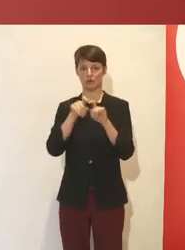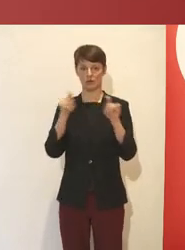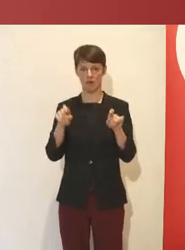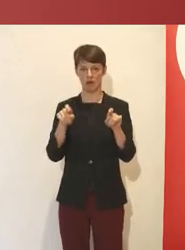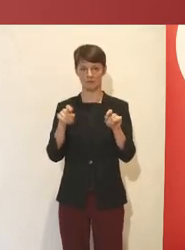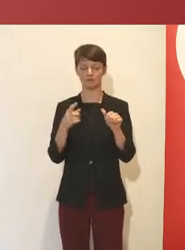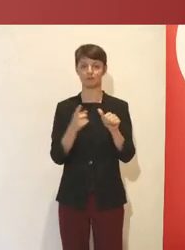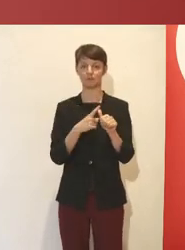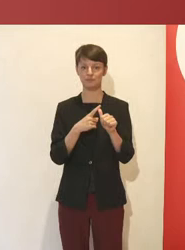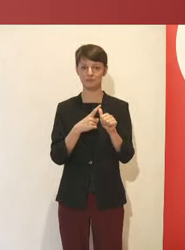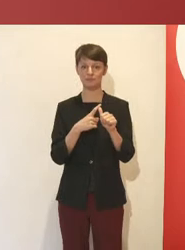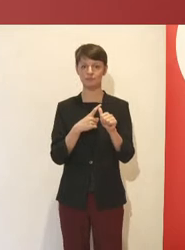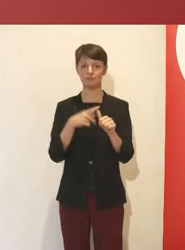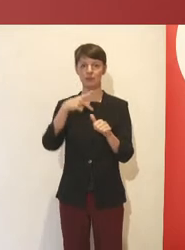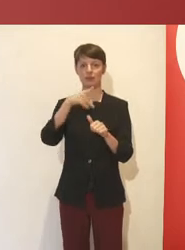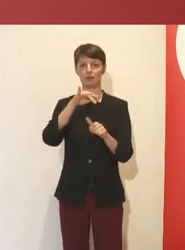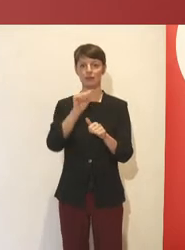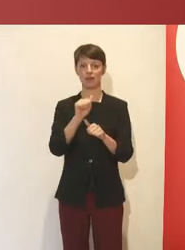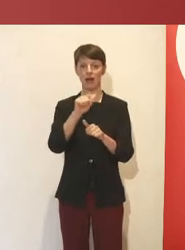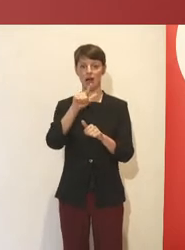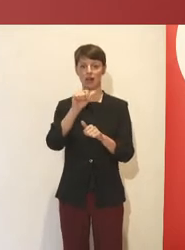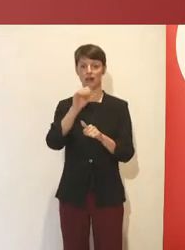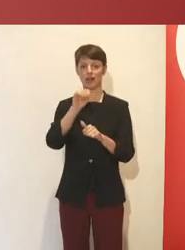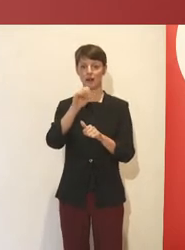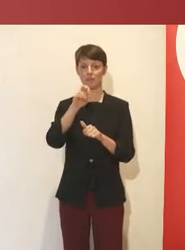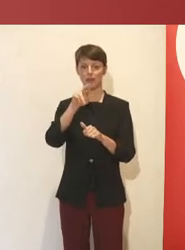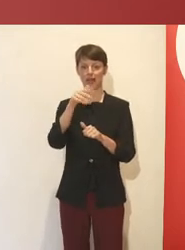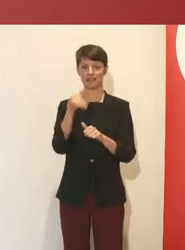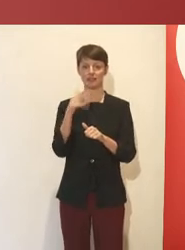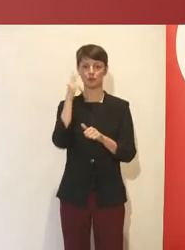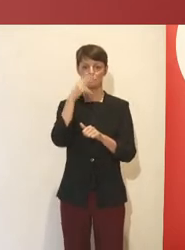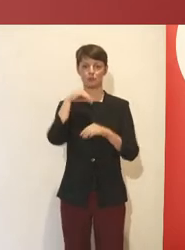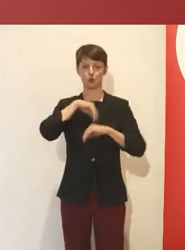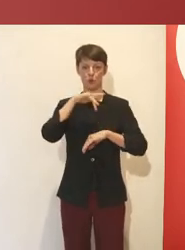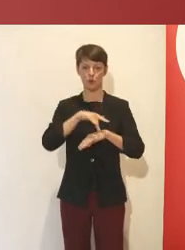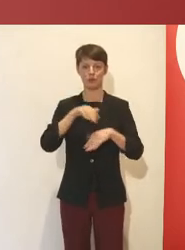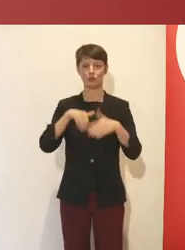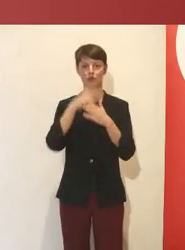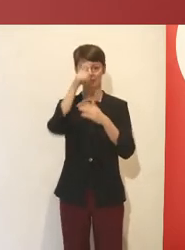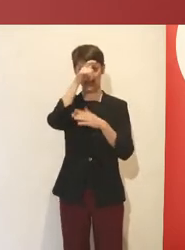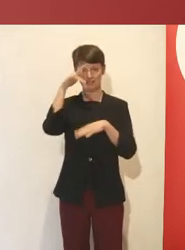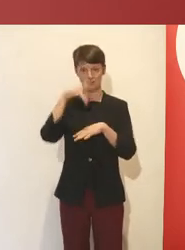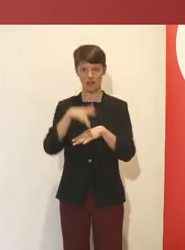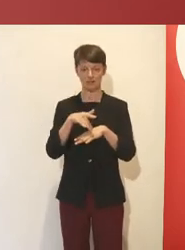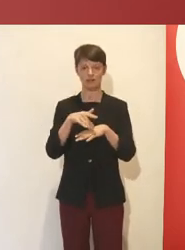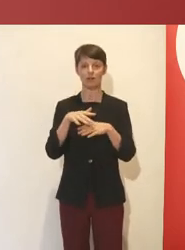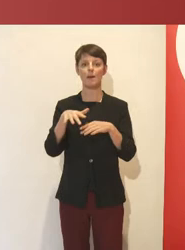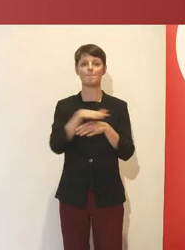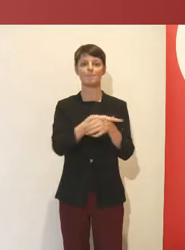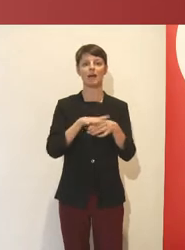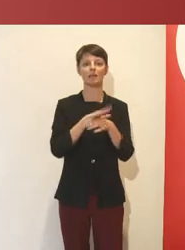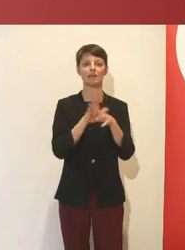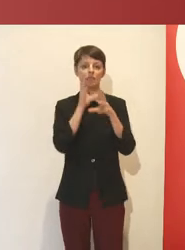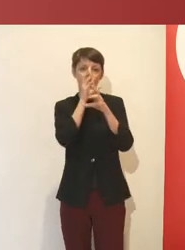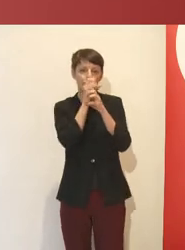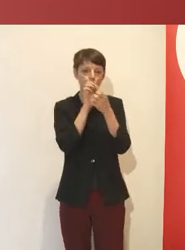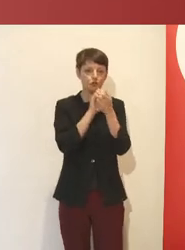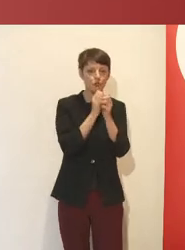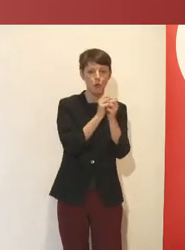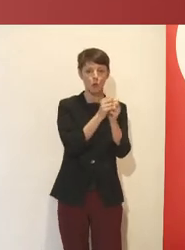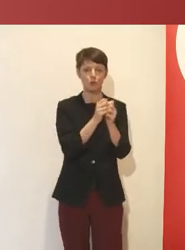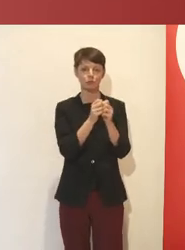eine zum einen ist das pia lamberti sie ist sozial psychologin und expertin im bereich verschwörungs ideologien und